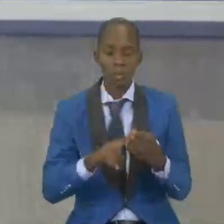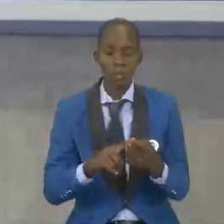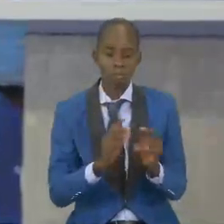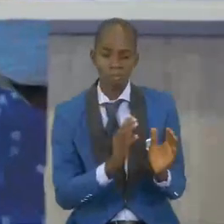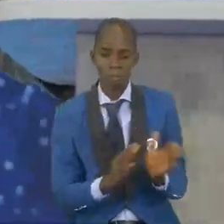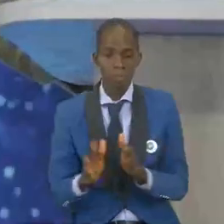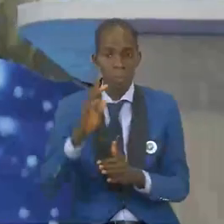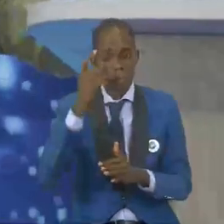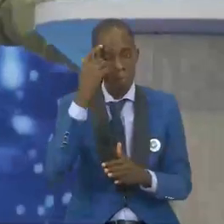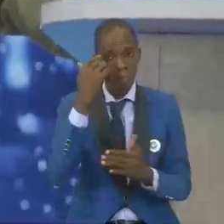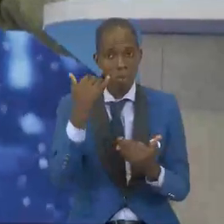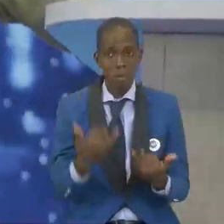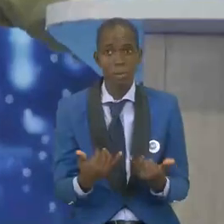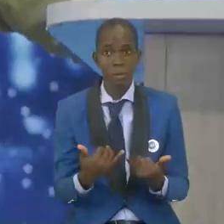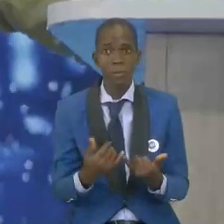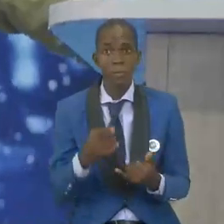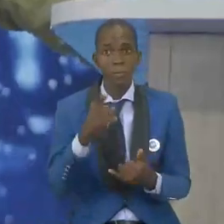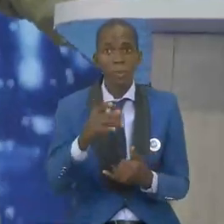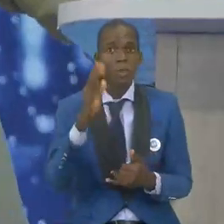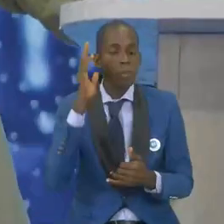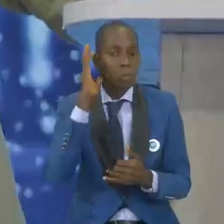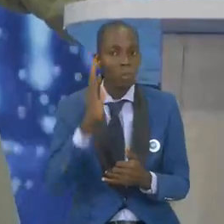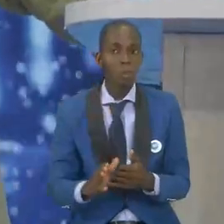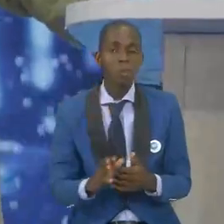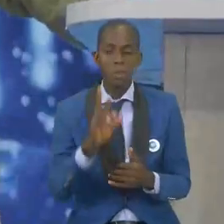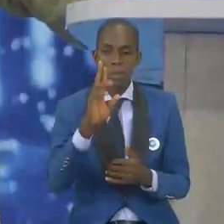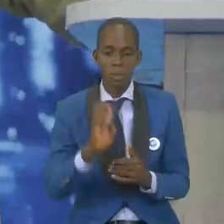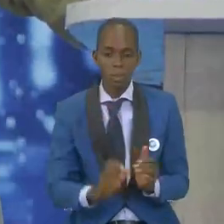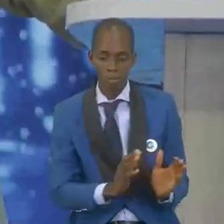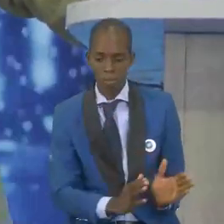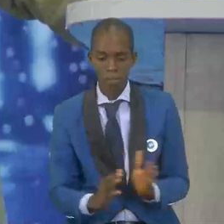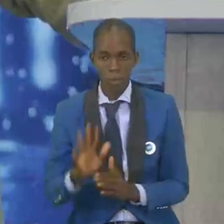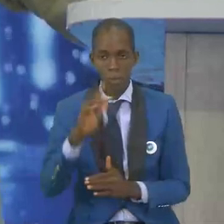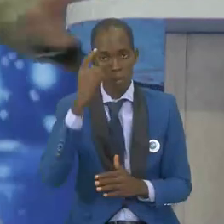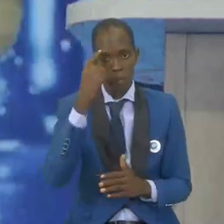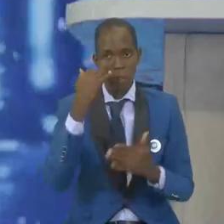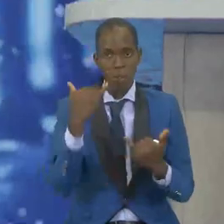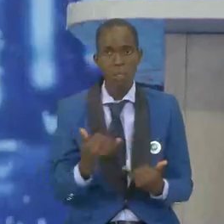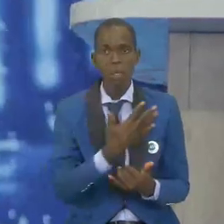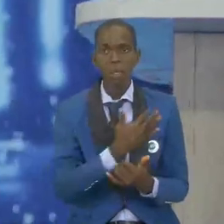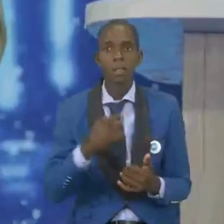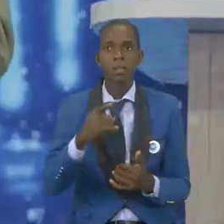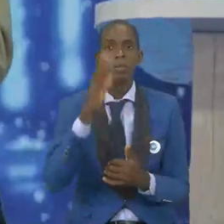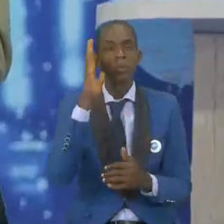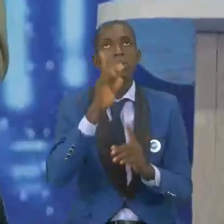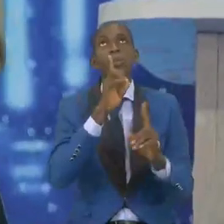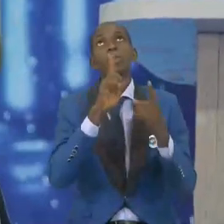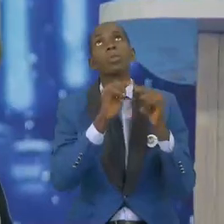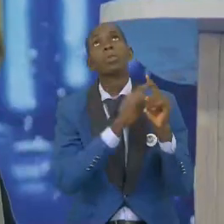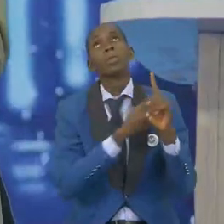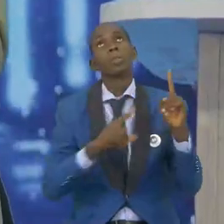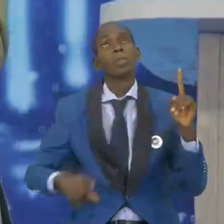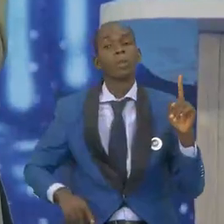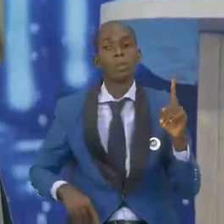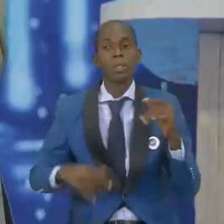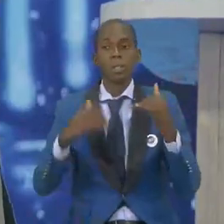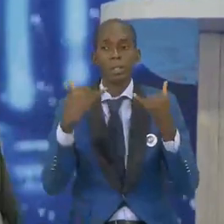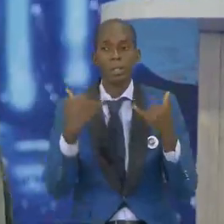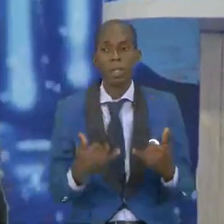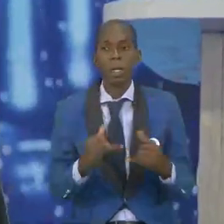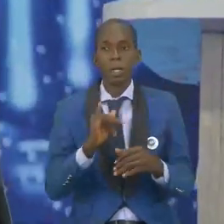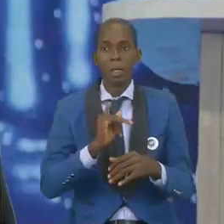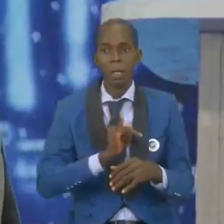donc refixer ton esprit, tu dois réorganiser ton esprit et tu dois pouvoir dire au Seigneur, maintenant